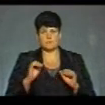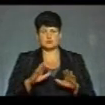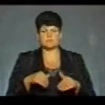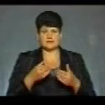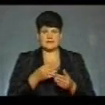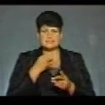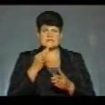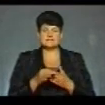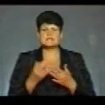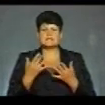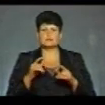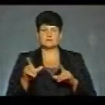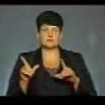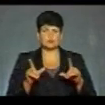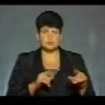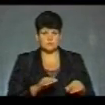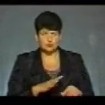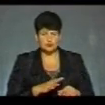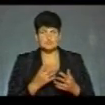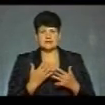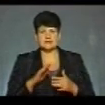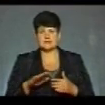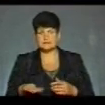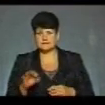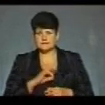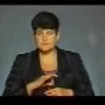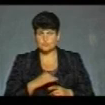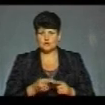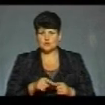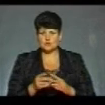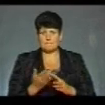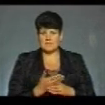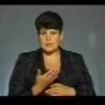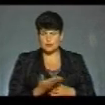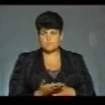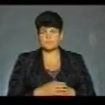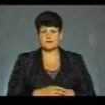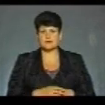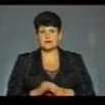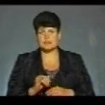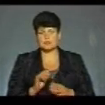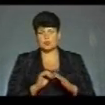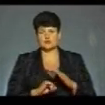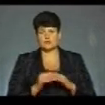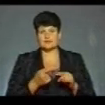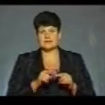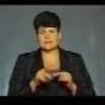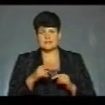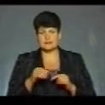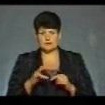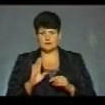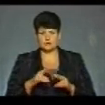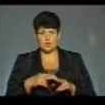скільки у нас пасажирів проїхало, скільки учнів скористалися цією пільгою. І відповідно на основі цих даних буде